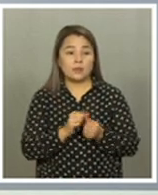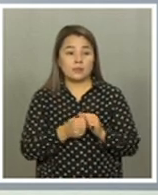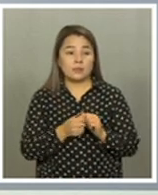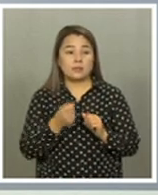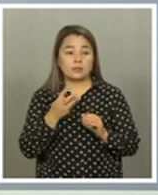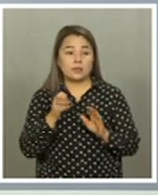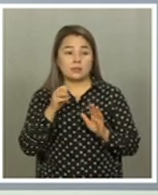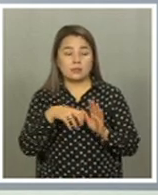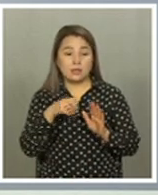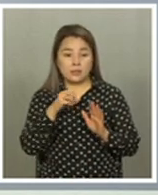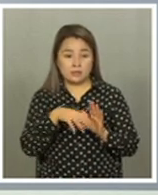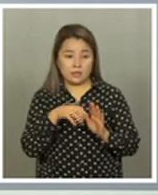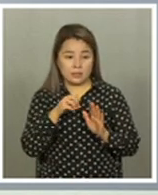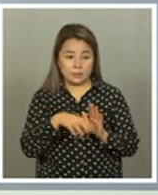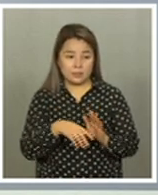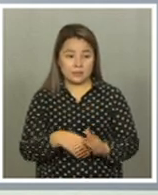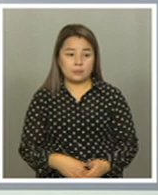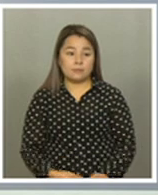кіртасын саламыз.